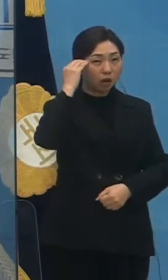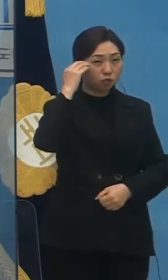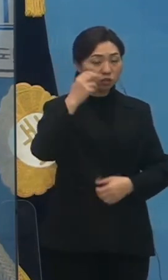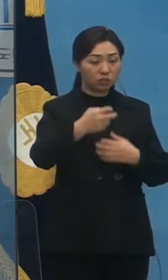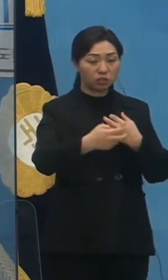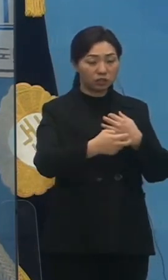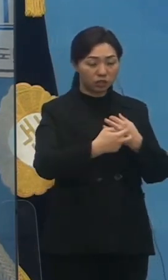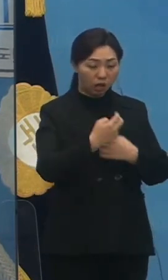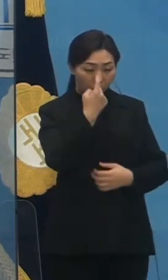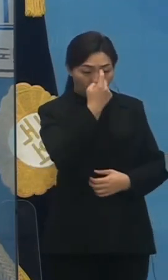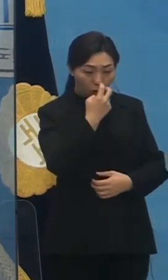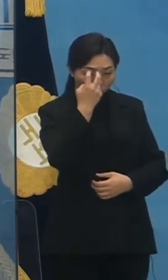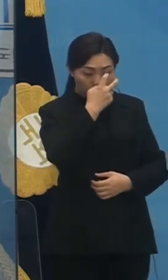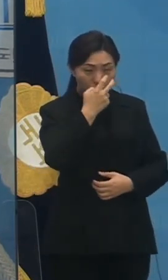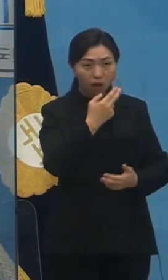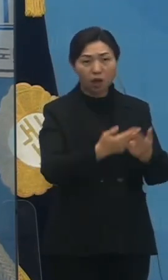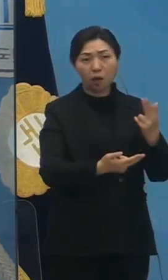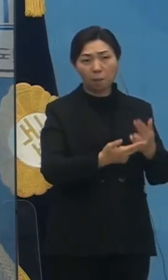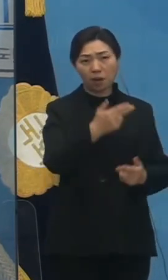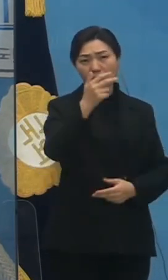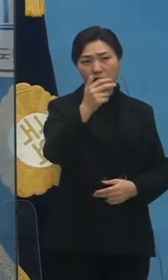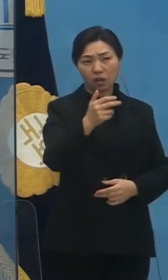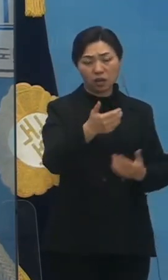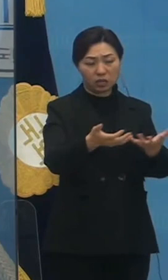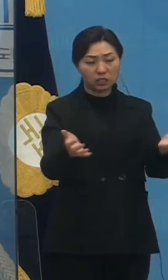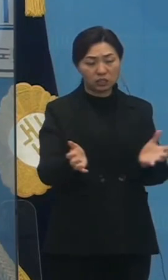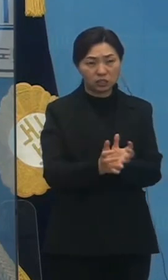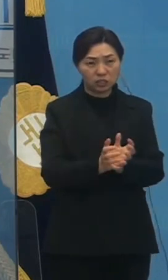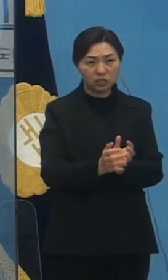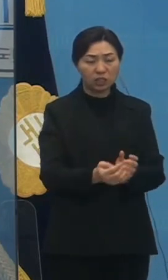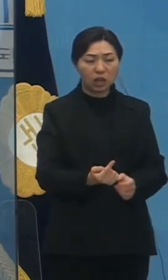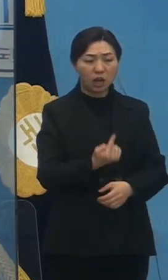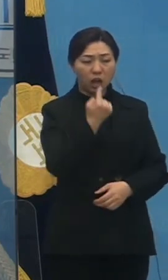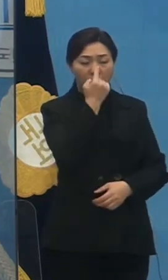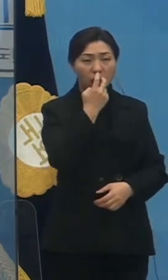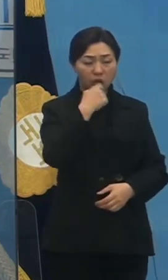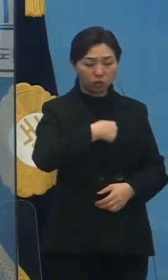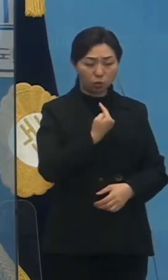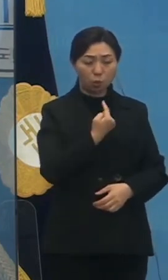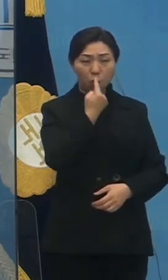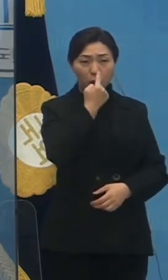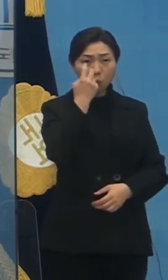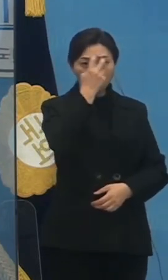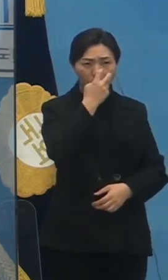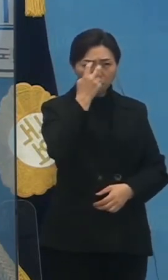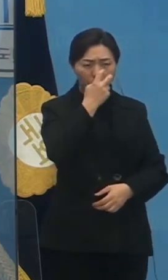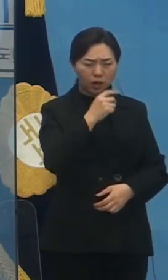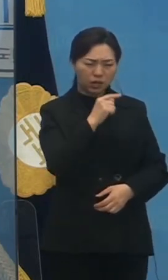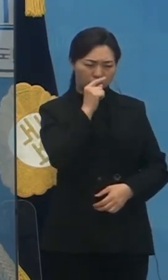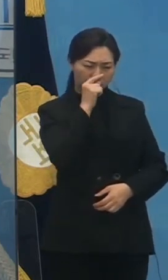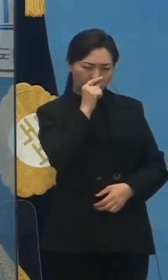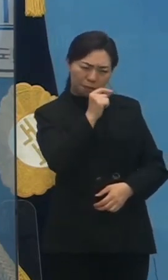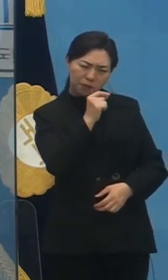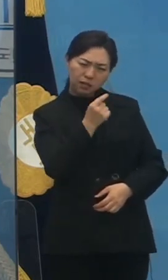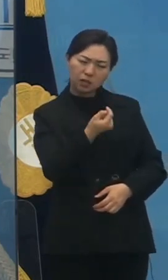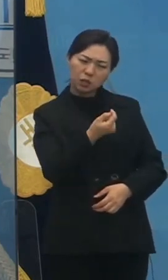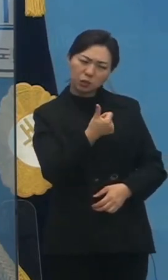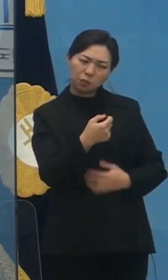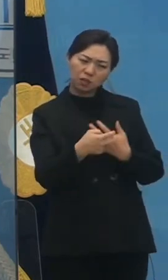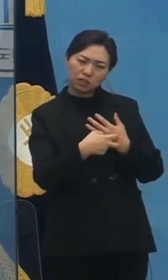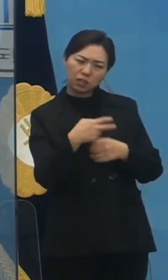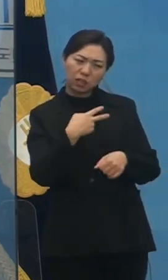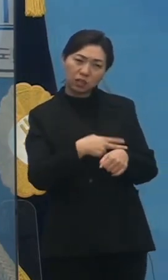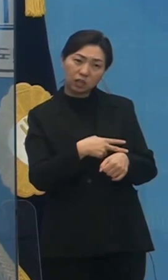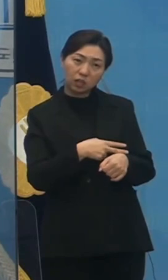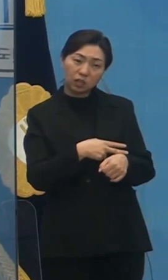대한진단검사의학회는 자가진단 키트 중심의 신속 항원 검사에 대해서 그 민감도가 의료인이